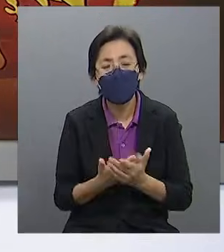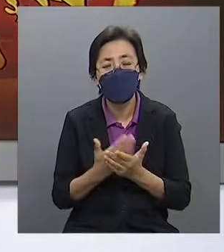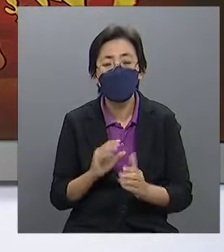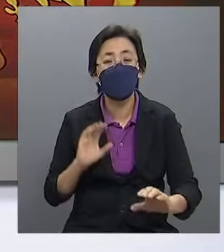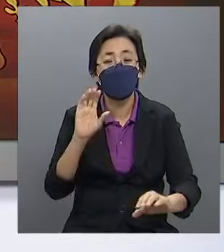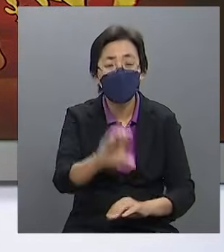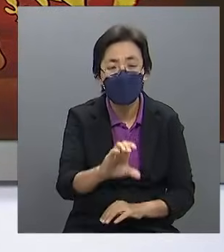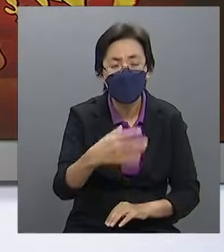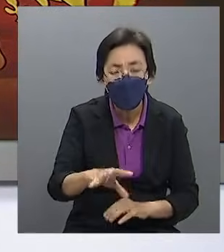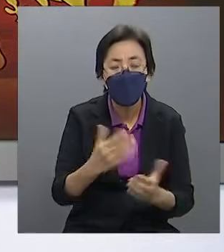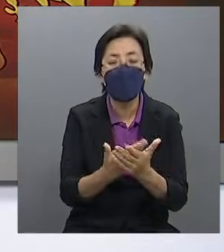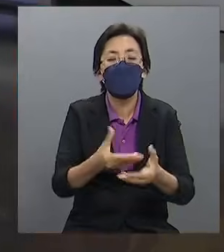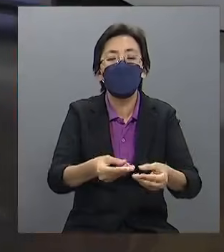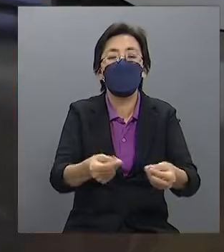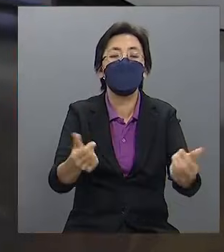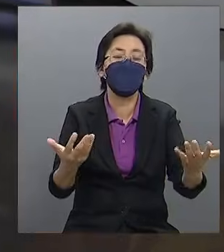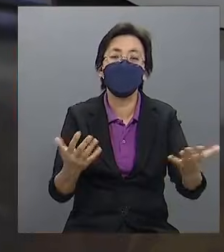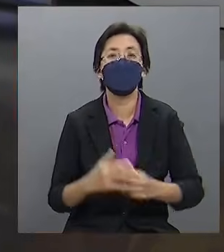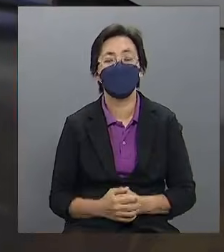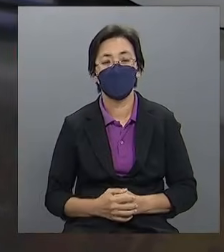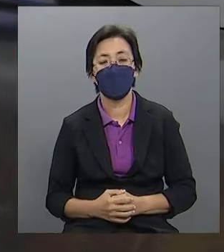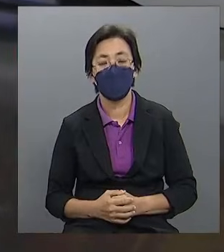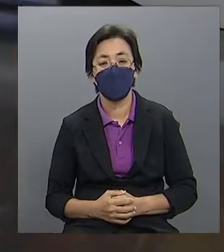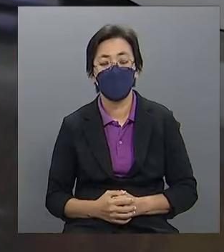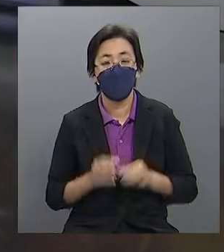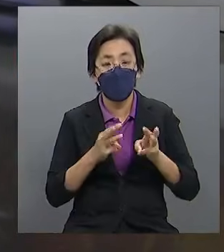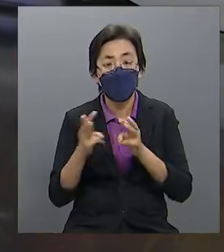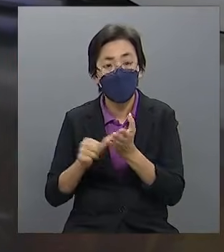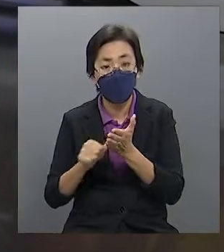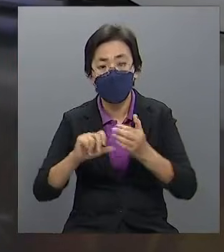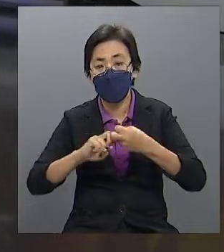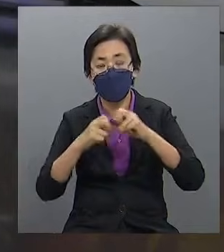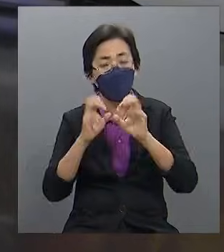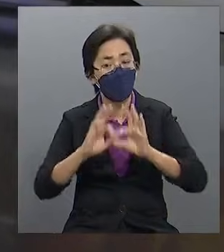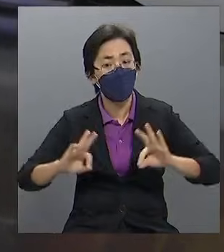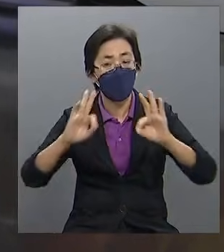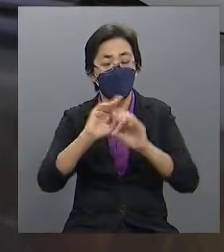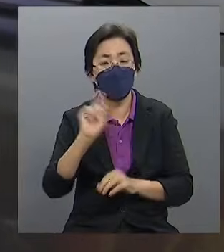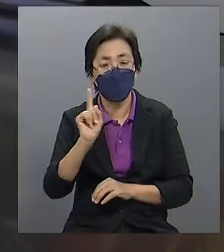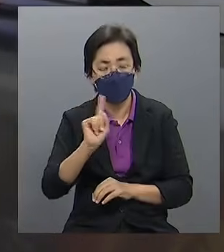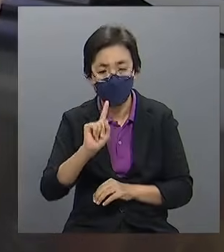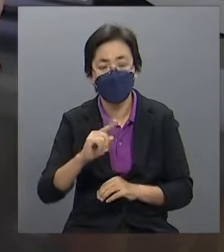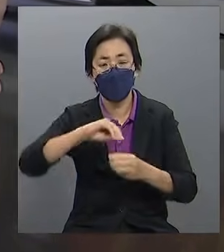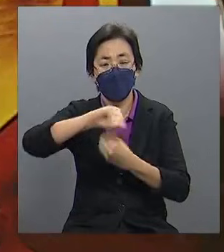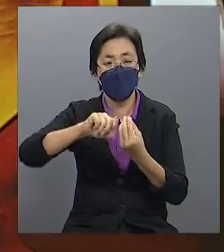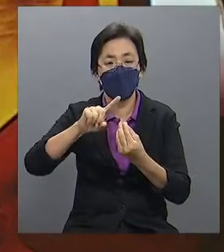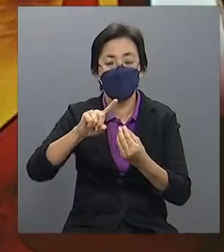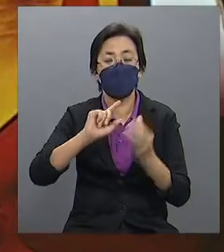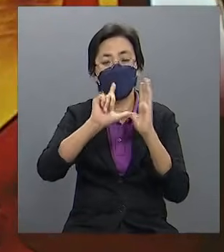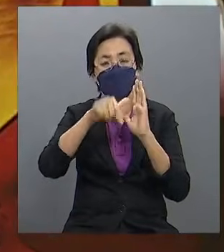าคุณเจียวชาตาคะเพราะจริงๆแล้วทางออกที่สำคัญจริงๆเนี่ยก็คือการปฏิรูปเศรษฐกิจอย่างจริงจังก่อนที่ทุกอย่าง